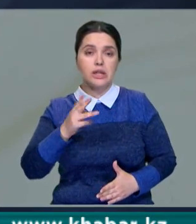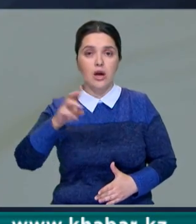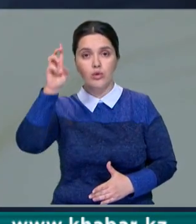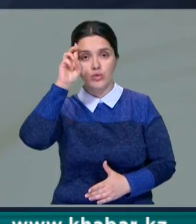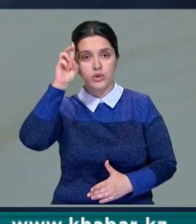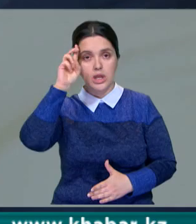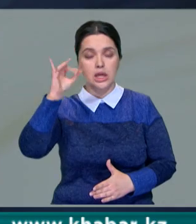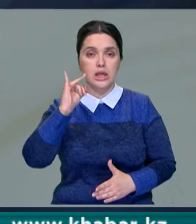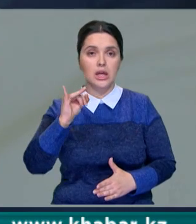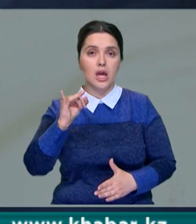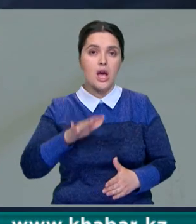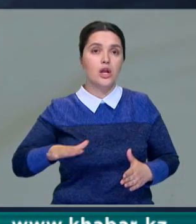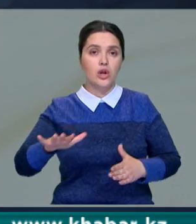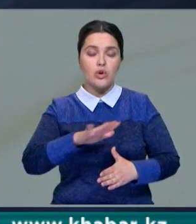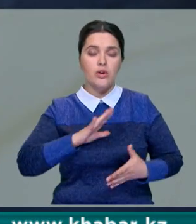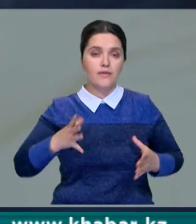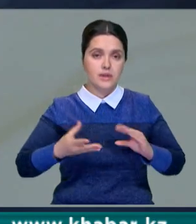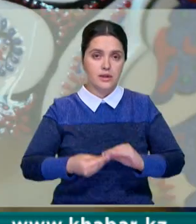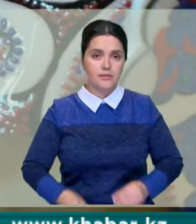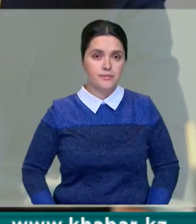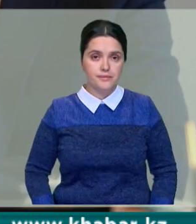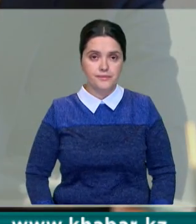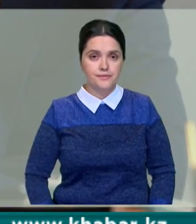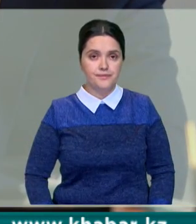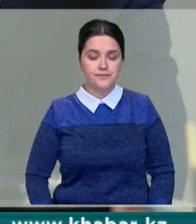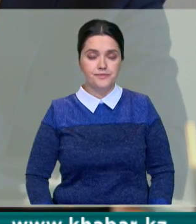стабильности государства региона в целом.